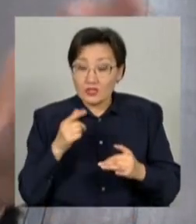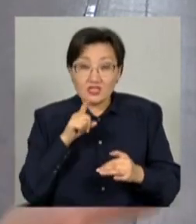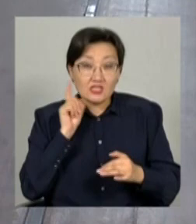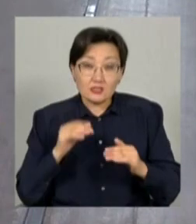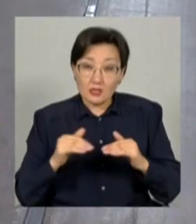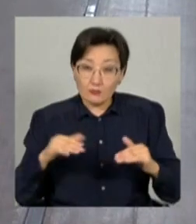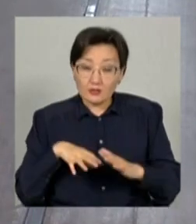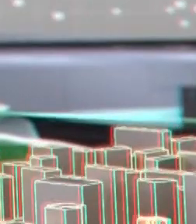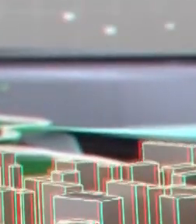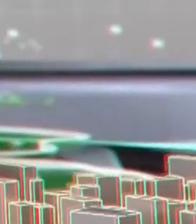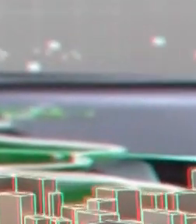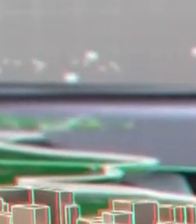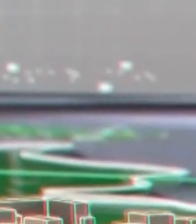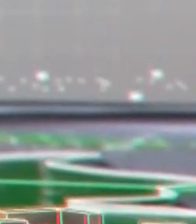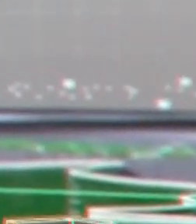аймақта.